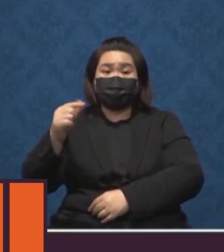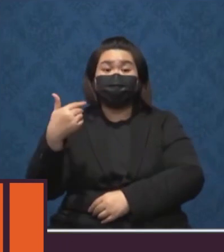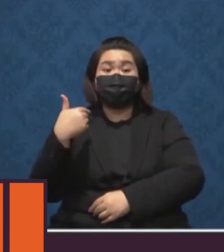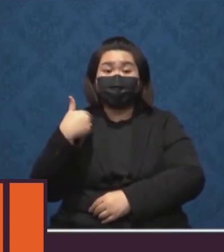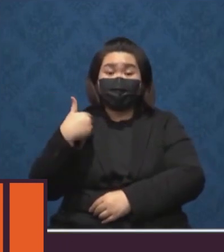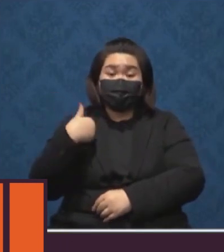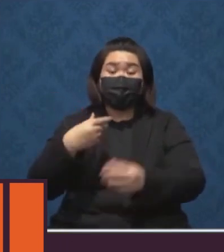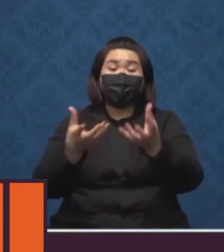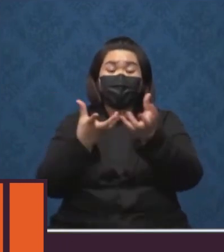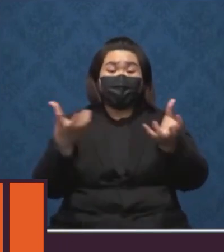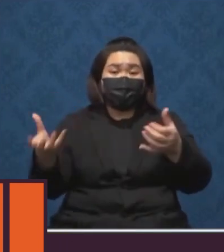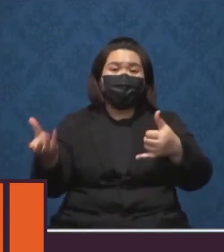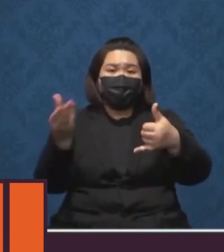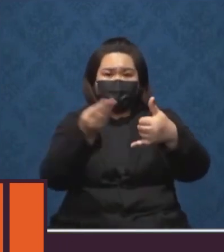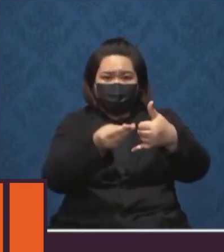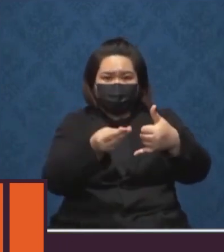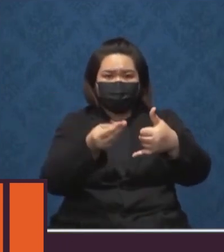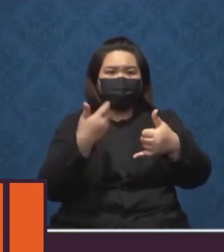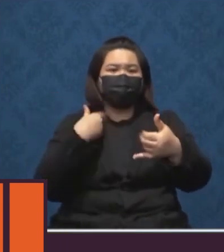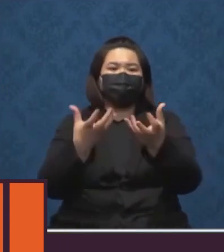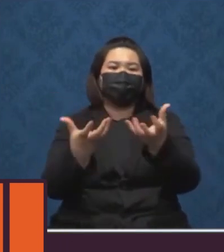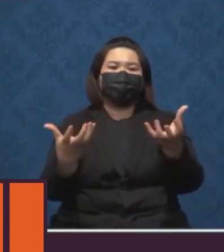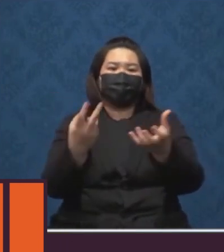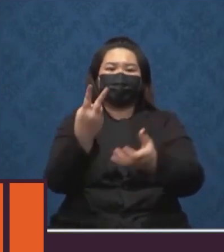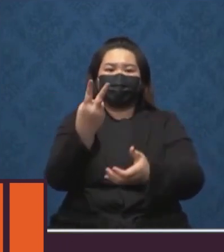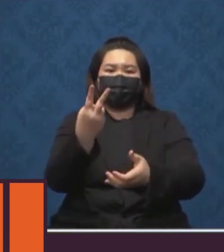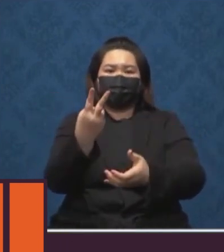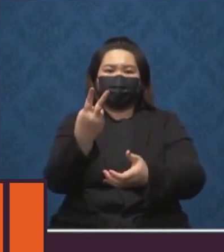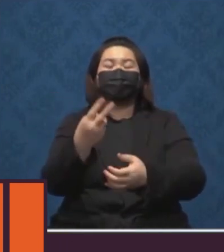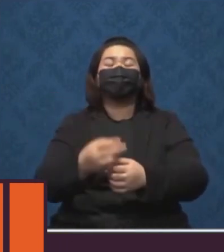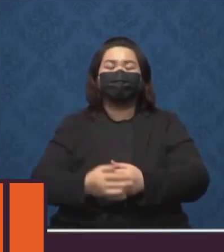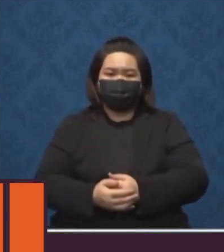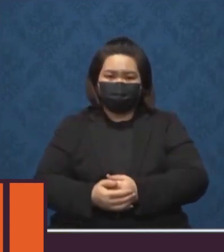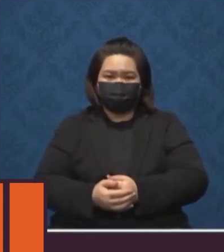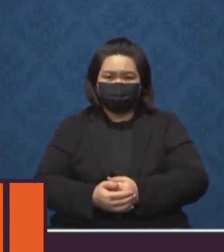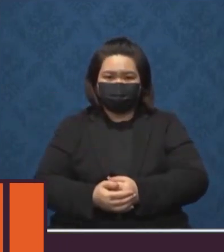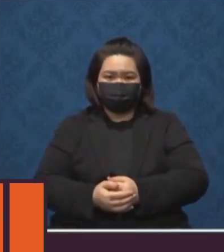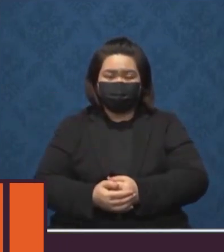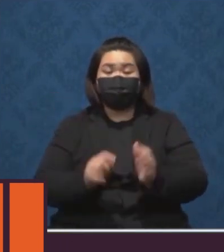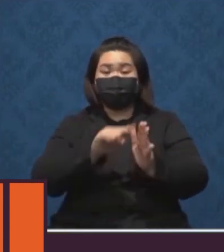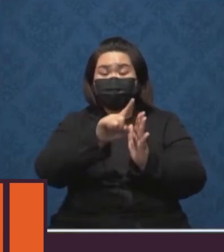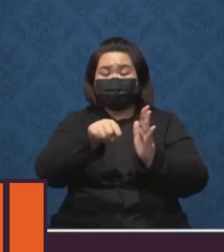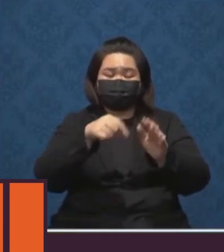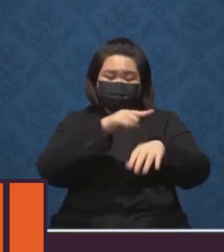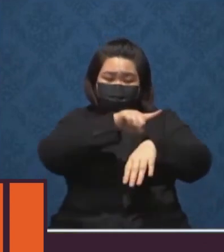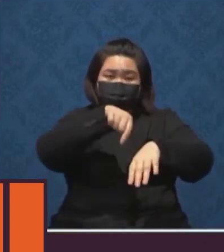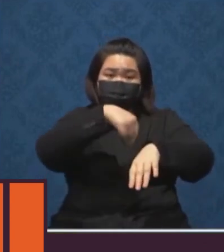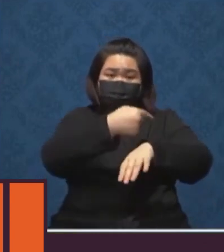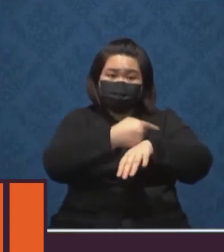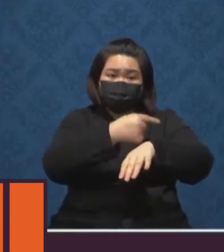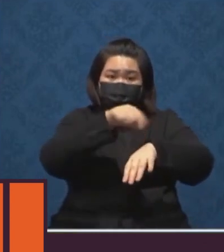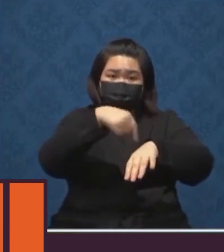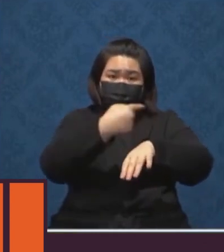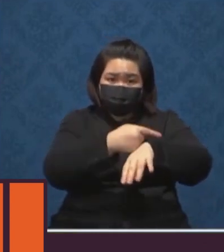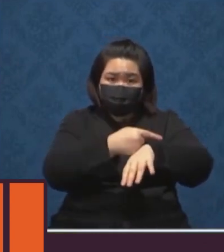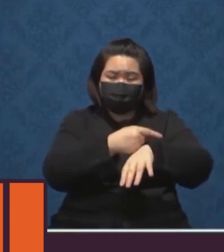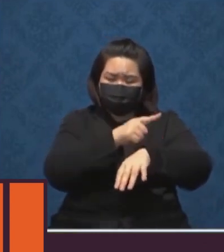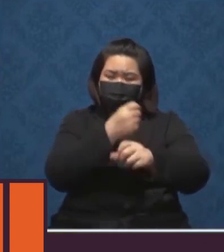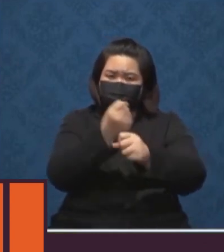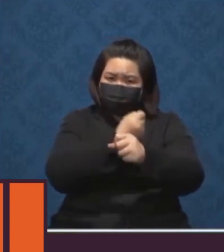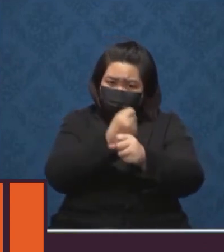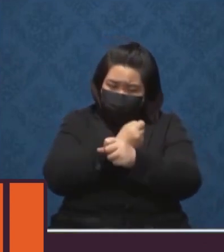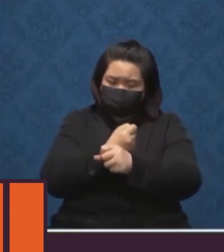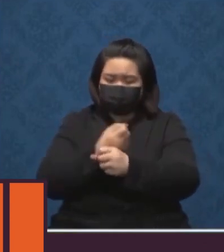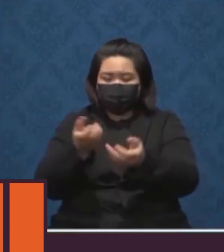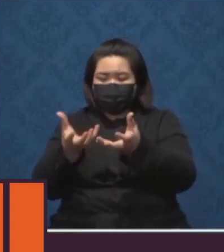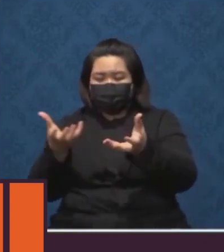สนชเคองมทำกิน สูงสดเพยง 2 ชเทานั้นครับจำรวนชั่วโงฝอบรม และชุทำมาหากิทง 2 เนี่ยมัต่าง